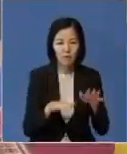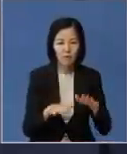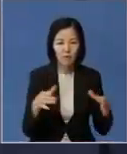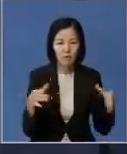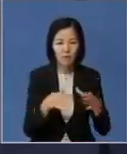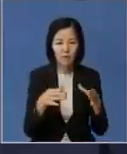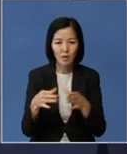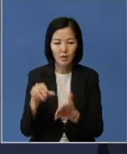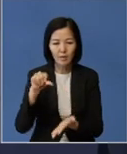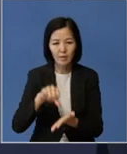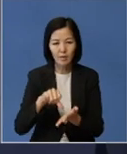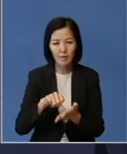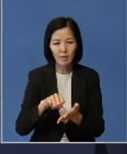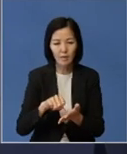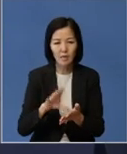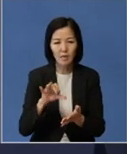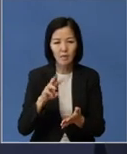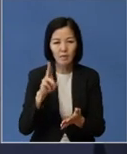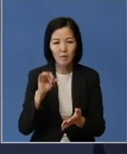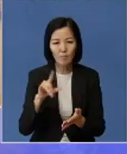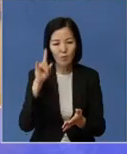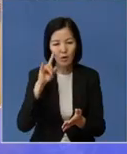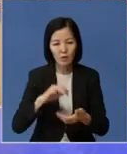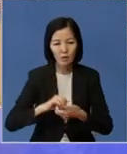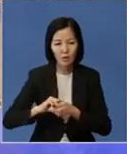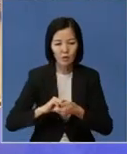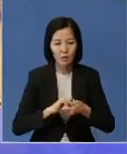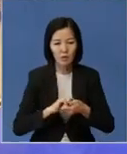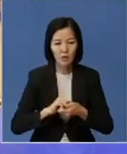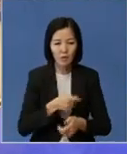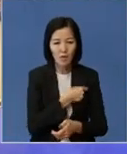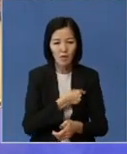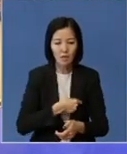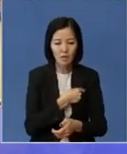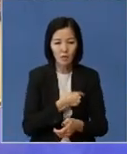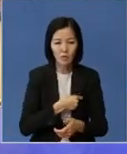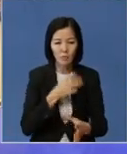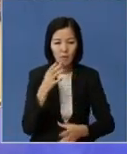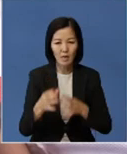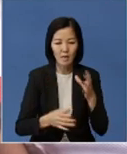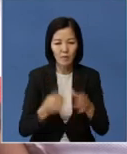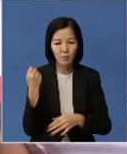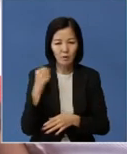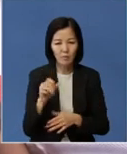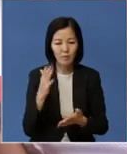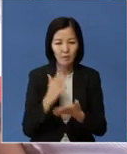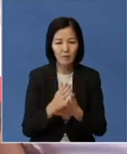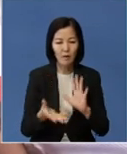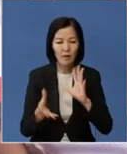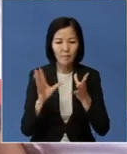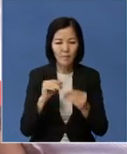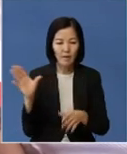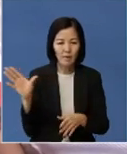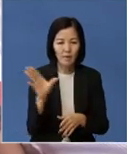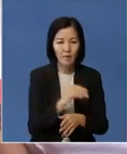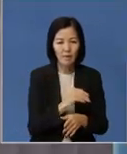анықталды. Қатысушылар қатарында самбо, дзюдо және қазақ күресінен елімізге еңбек сіңірген жаттықтырушылар мен әлем чемпиондары бар. Барлығы боз кілемде аянып қалған